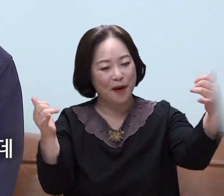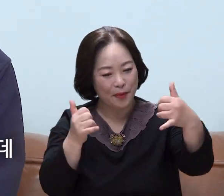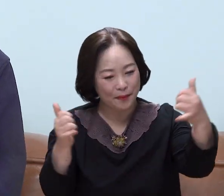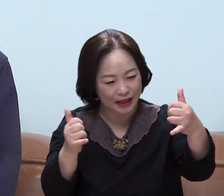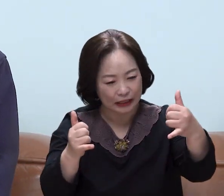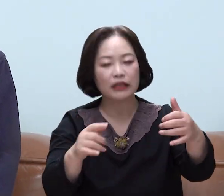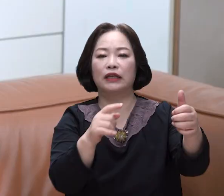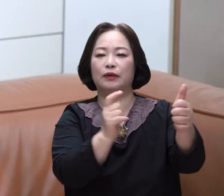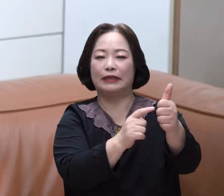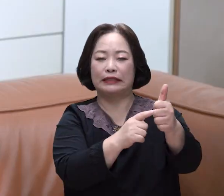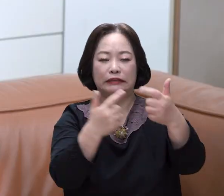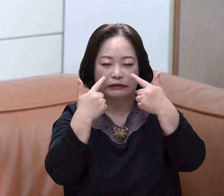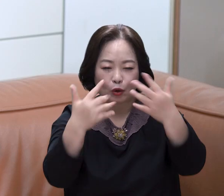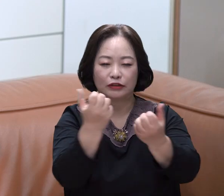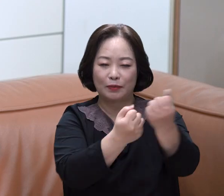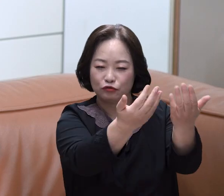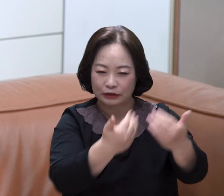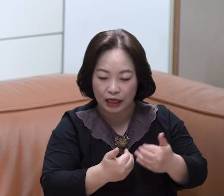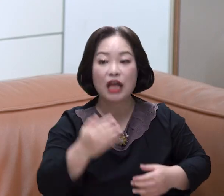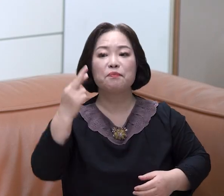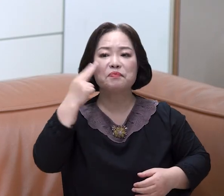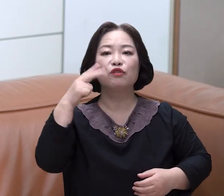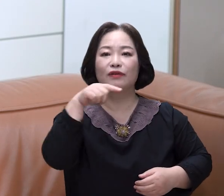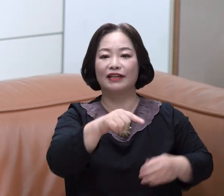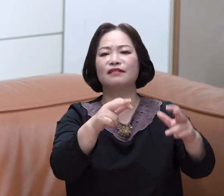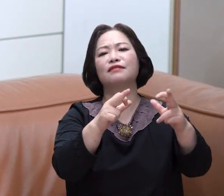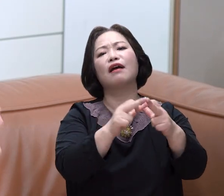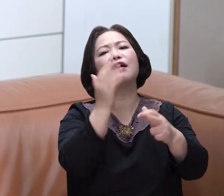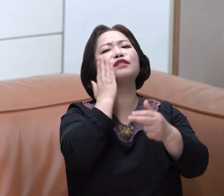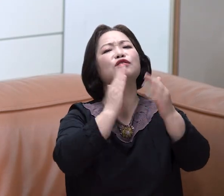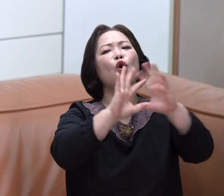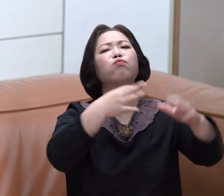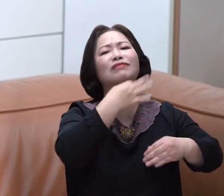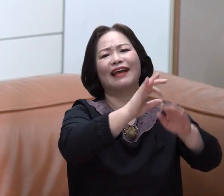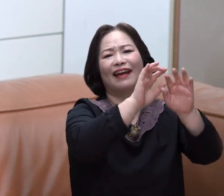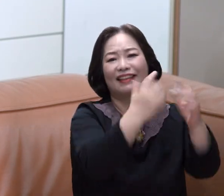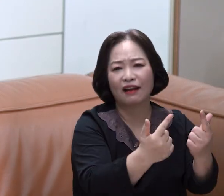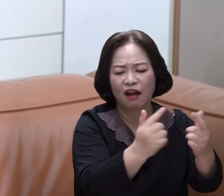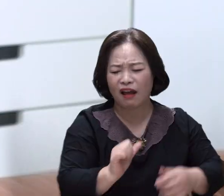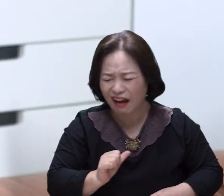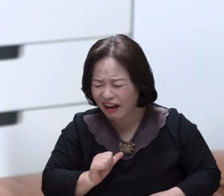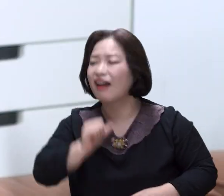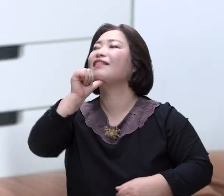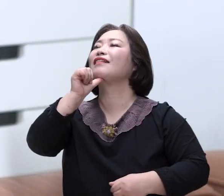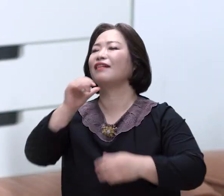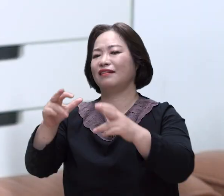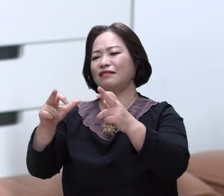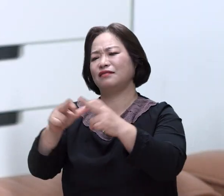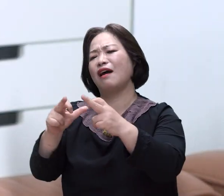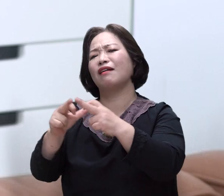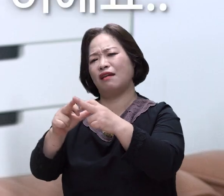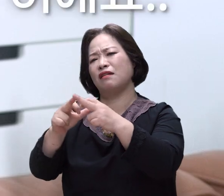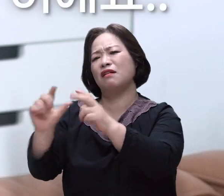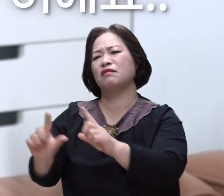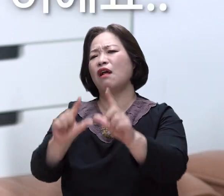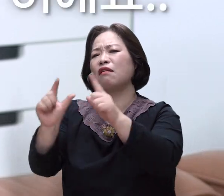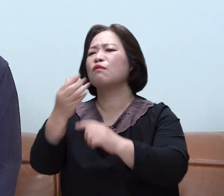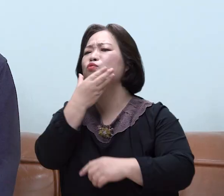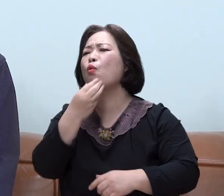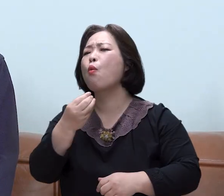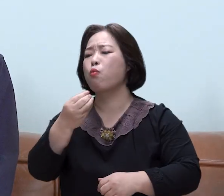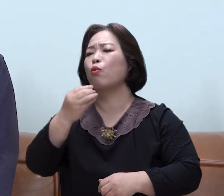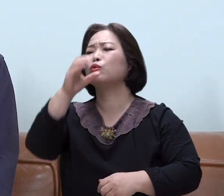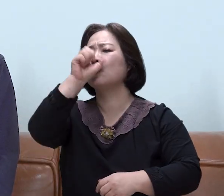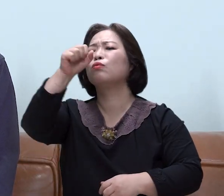알아요 그랬는데, 그분이 제가 정확히 말씀드릴게요. 미국은 장애인의 천국이 아니라 가난한 장애인의